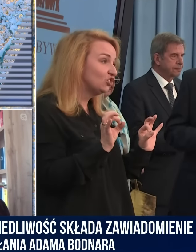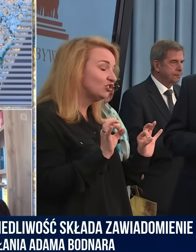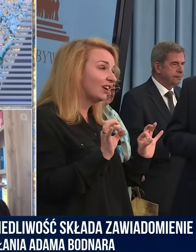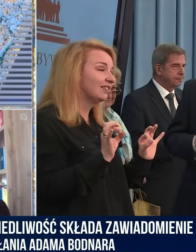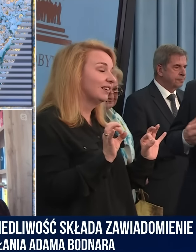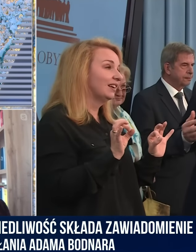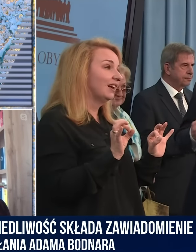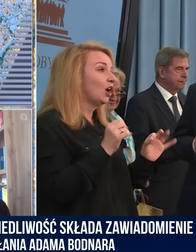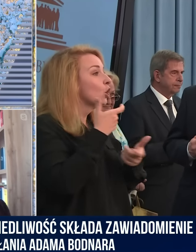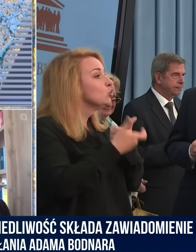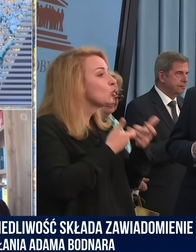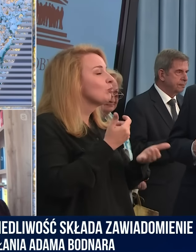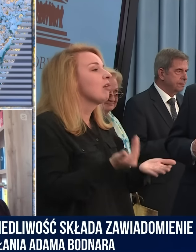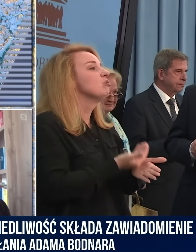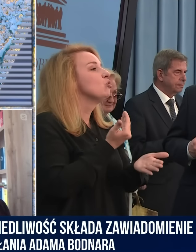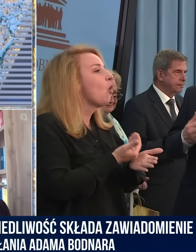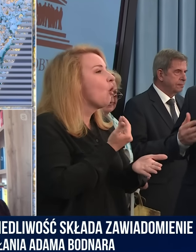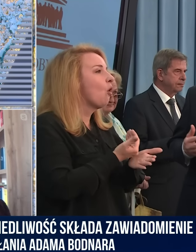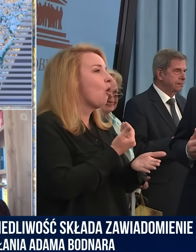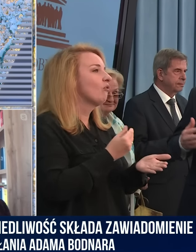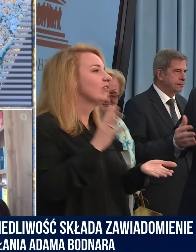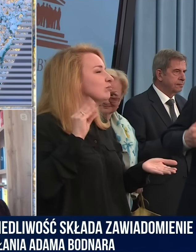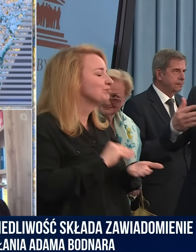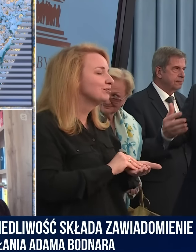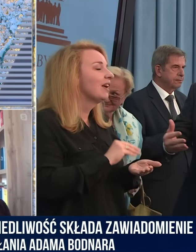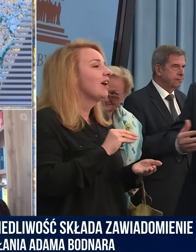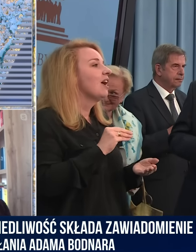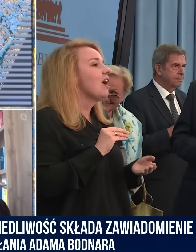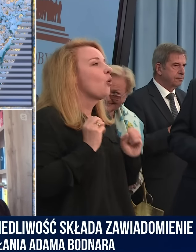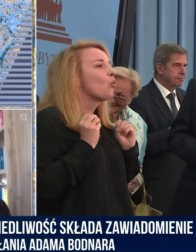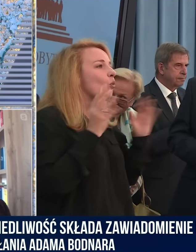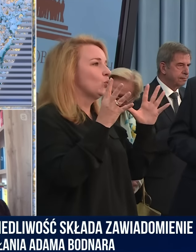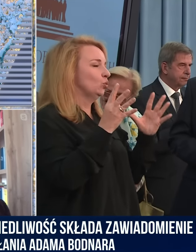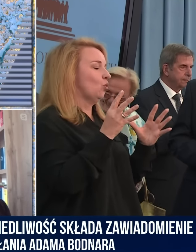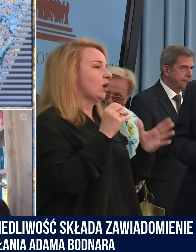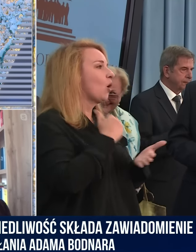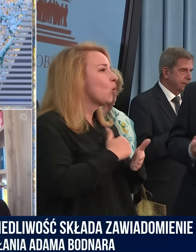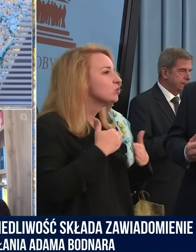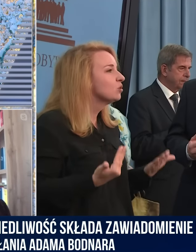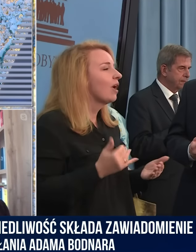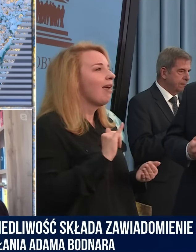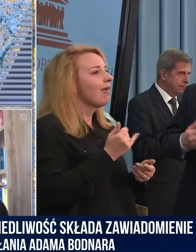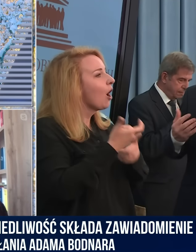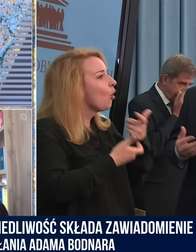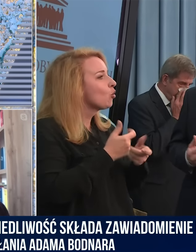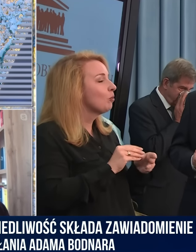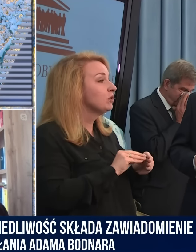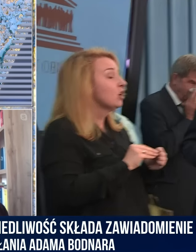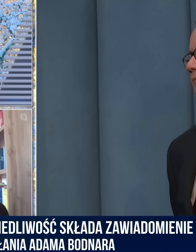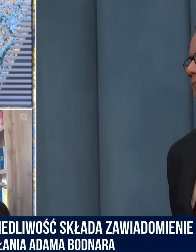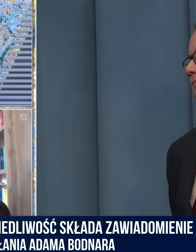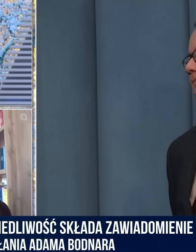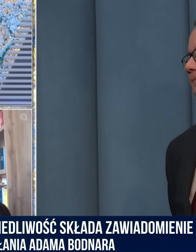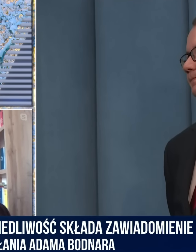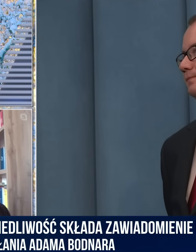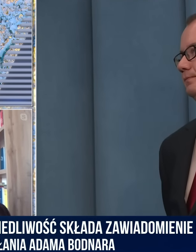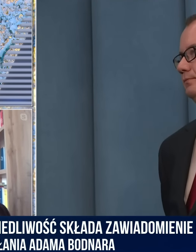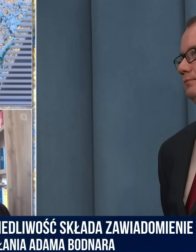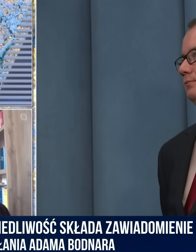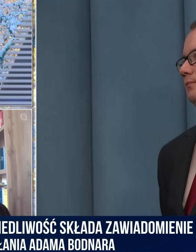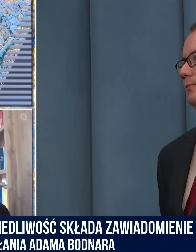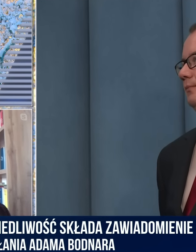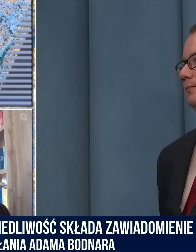protestującą, będzie się pokazywało te siwe głowy, które z konieczności tam się pojawią i powiedzie, patrzcie, to jest przeszłość, a my jesteśmy